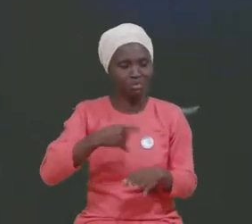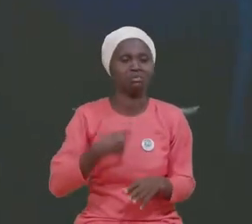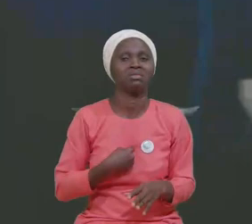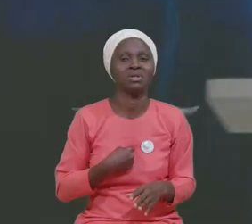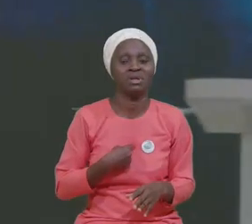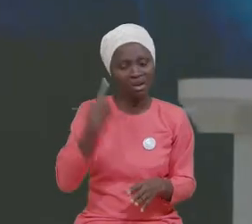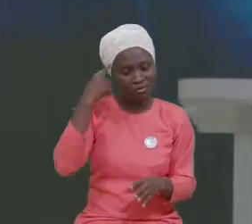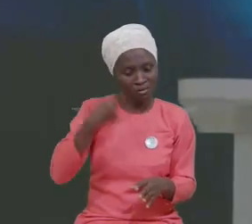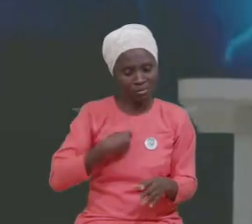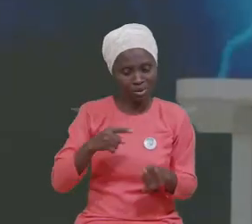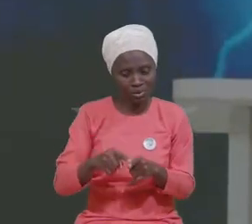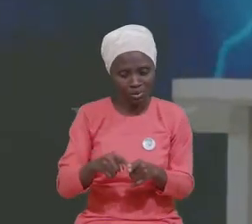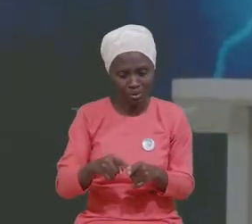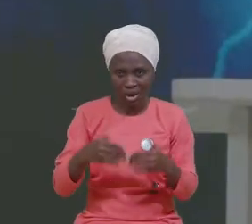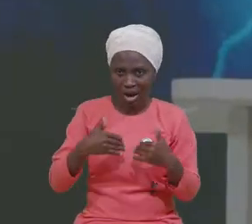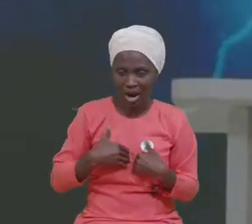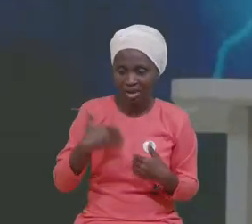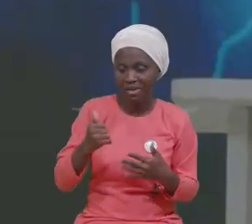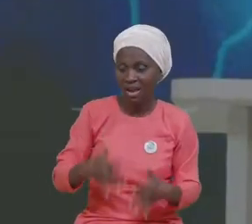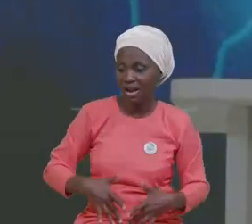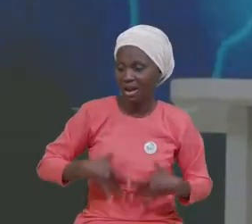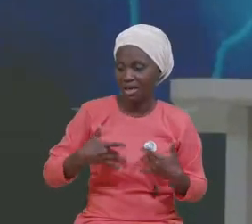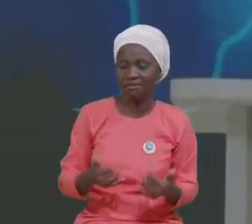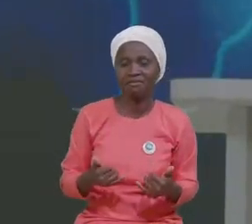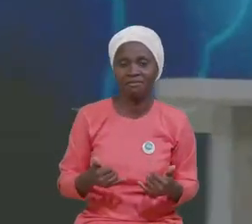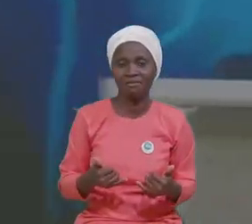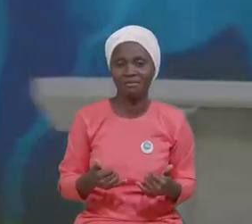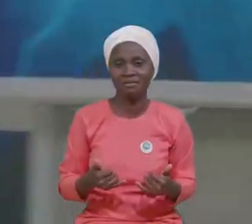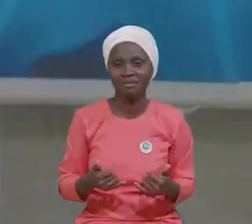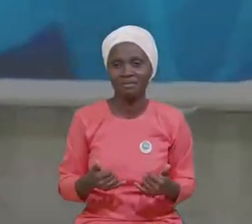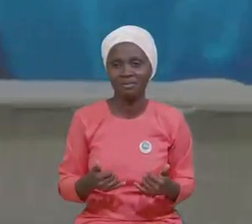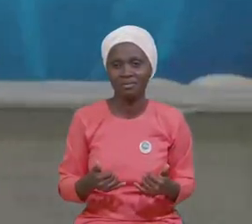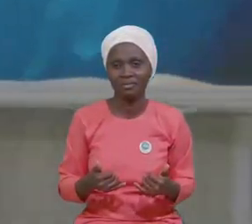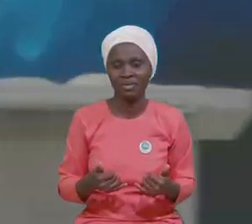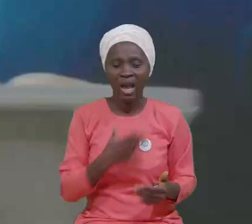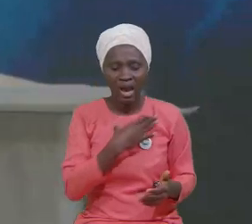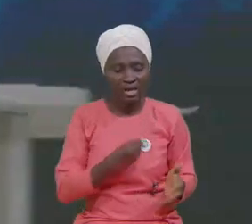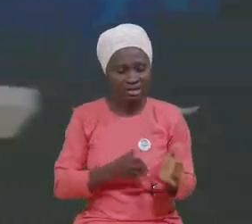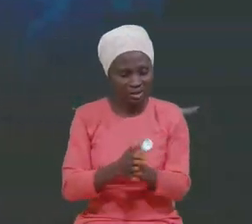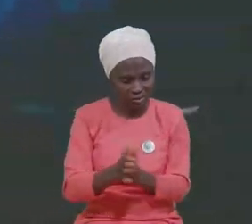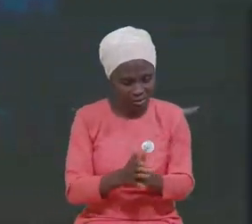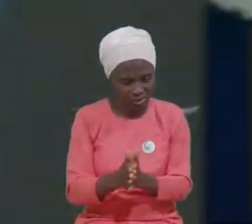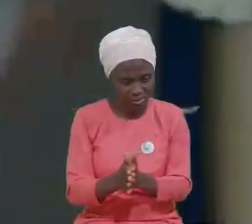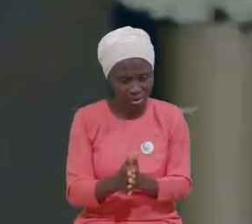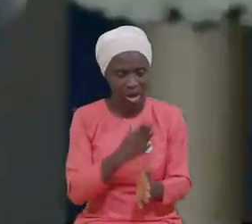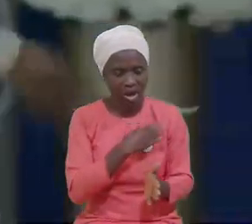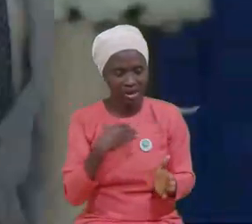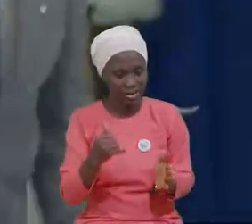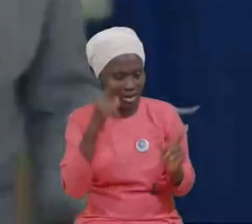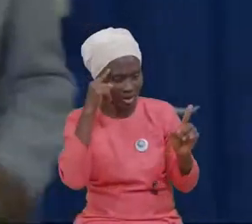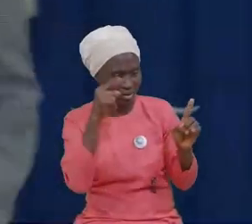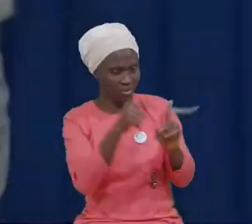sur moi pour que j'aie une vie et une ambition, un